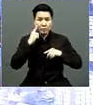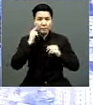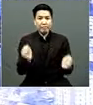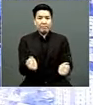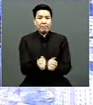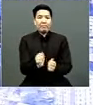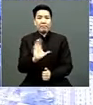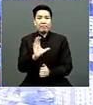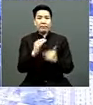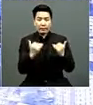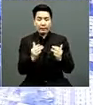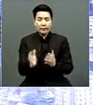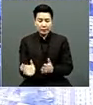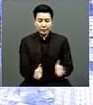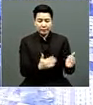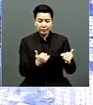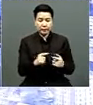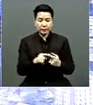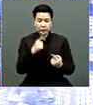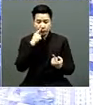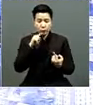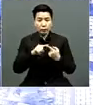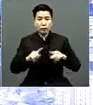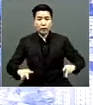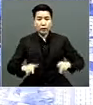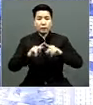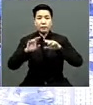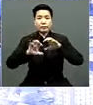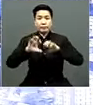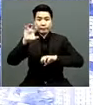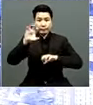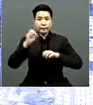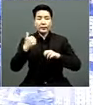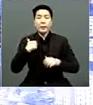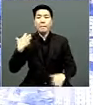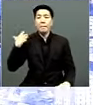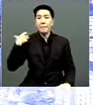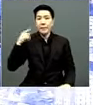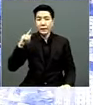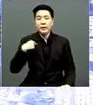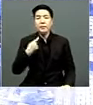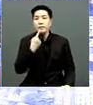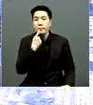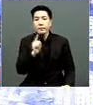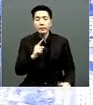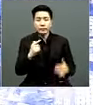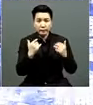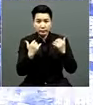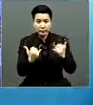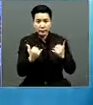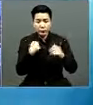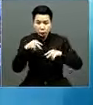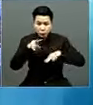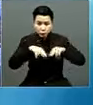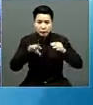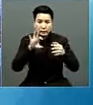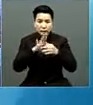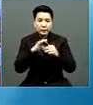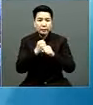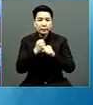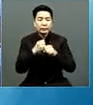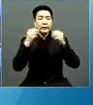ครับมาดูเรื่องของกระทรวงมหาดไทยโดยท่านปลัดกระทรวงมหาดไทยก็ได้รายงานครับว่าในการดูแลเรื่องของกิจ